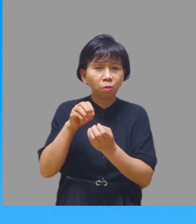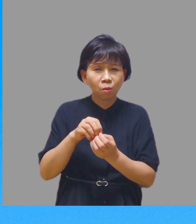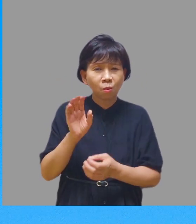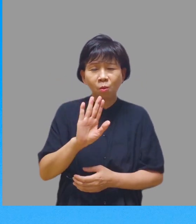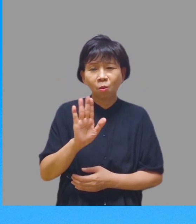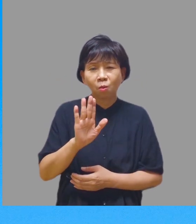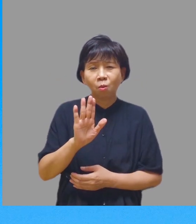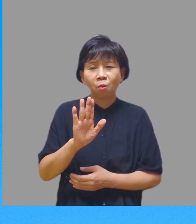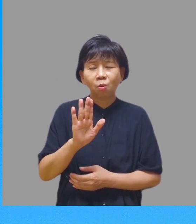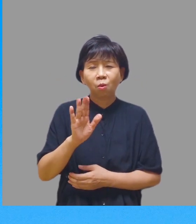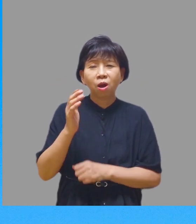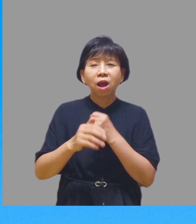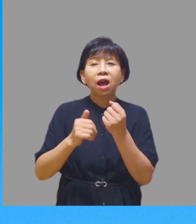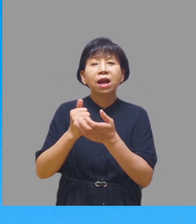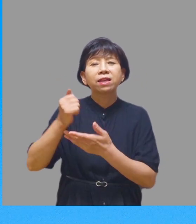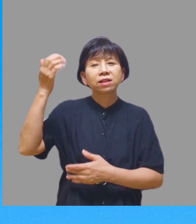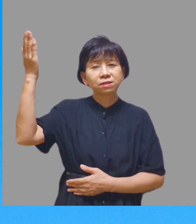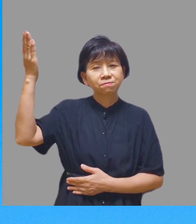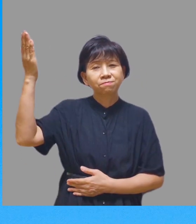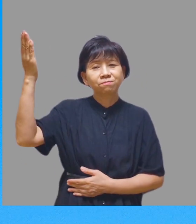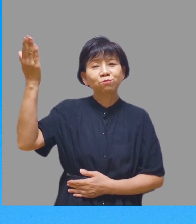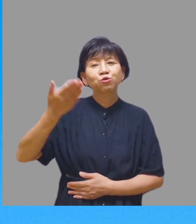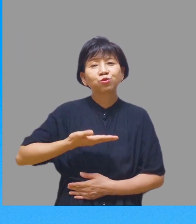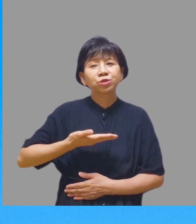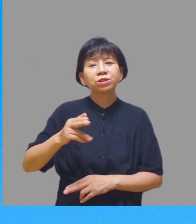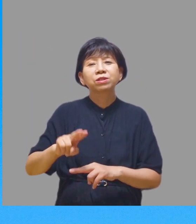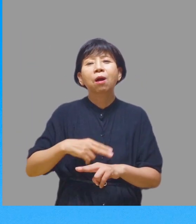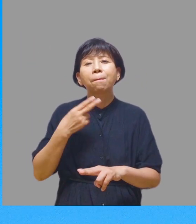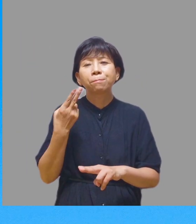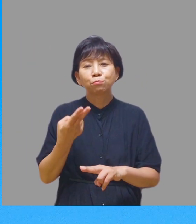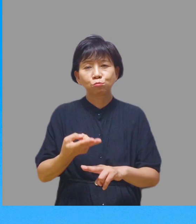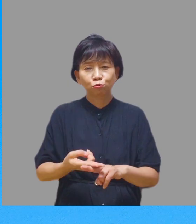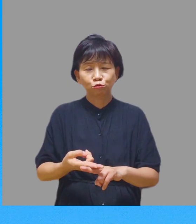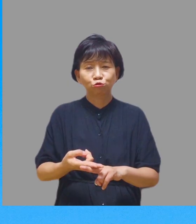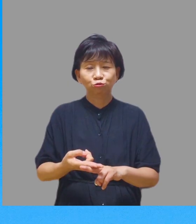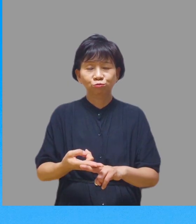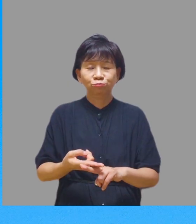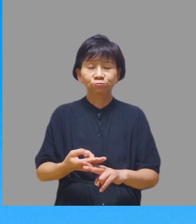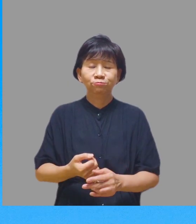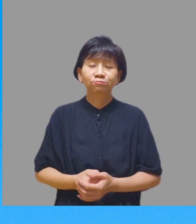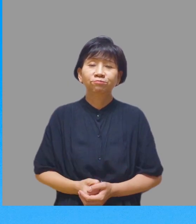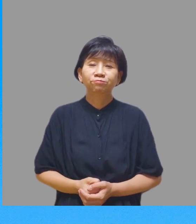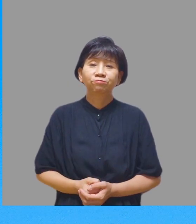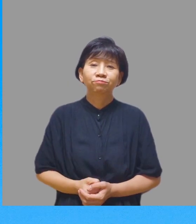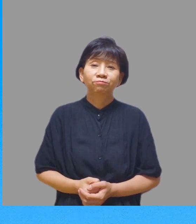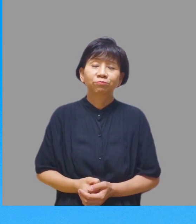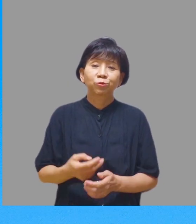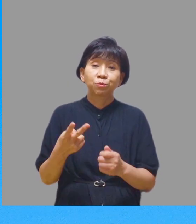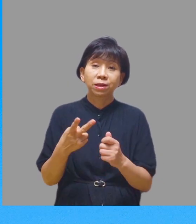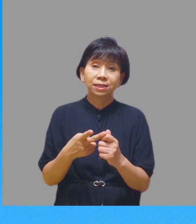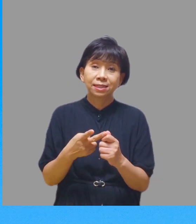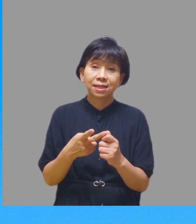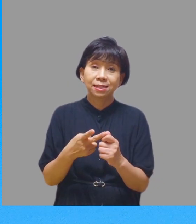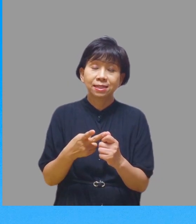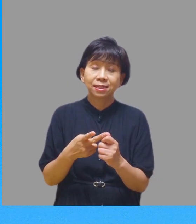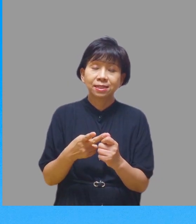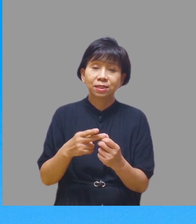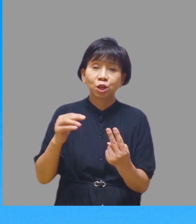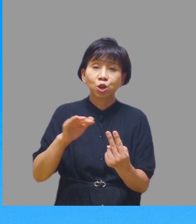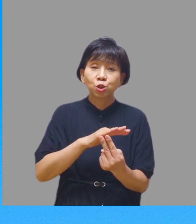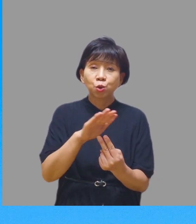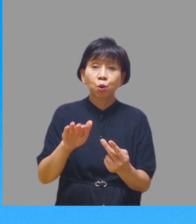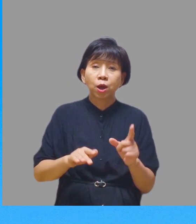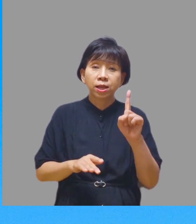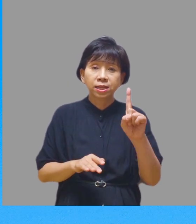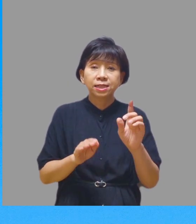아니고 누가 주셨다고요? 하나님이 우리에게 주신 선물이다 라는 은혜를 나누었습니다. 두 번째 주에는 요한일서